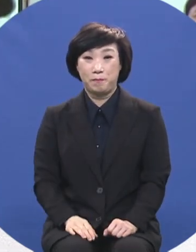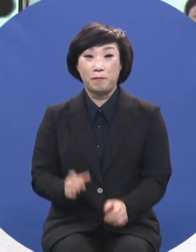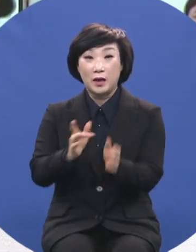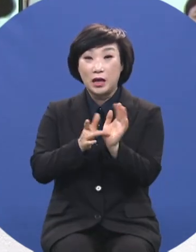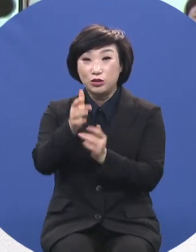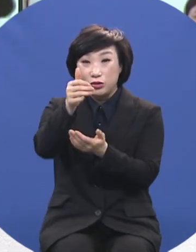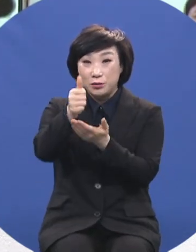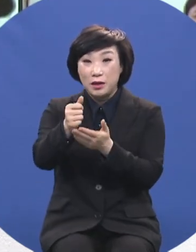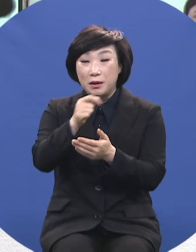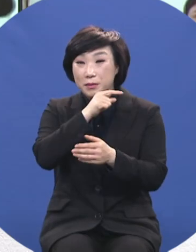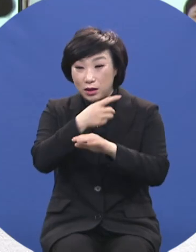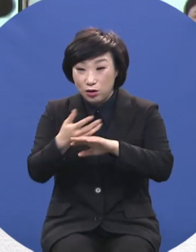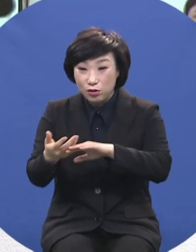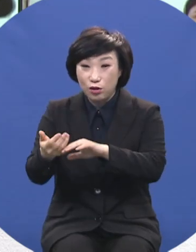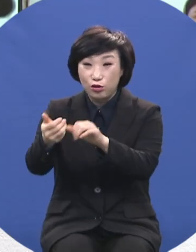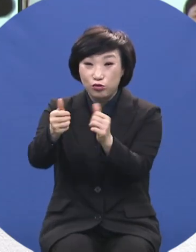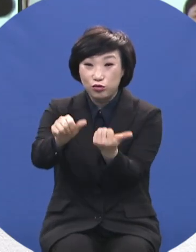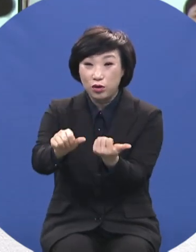예수님이 피 흘리셨다.